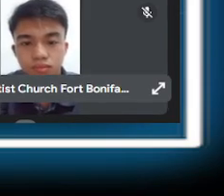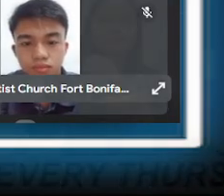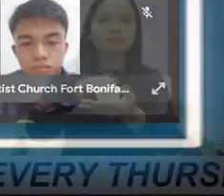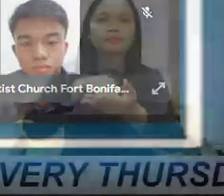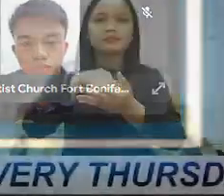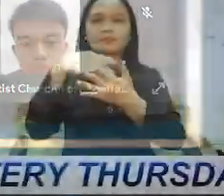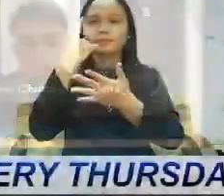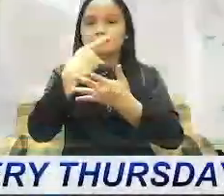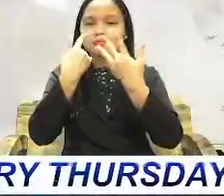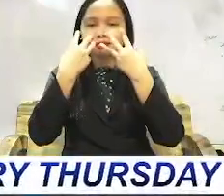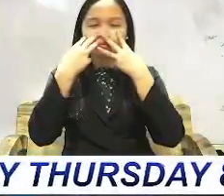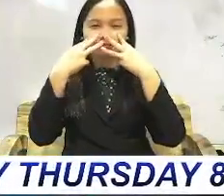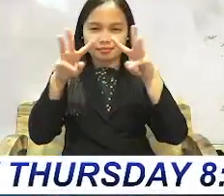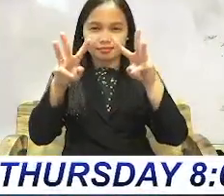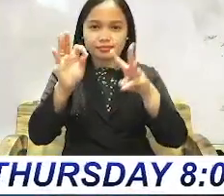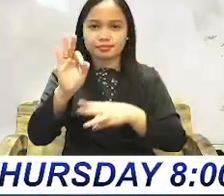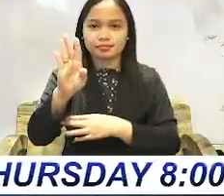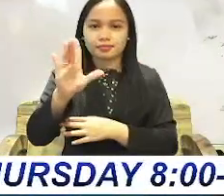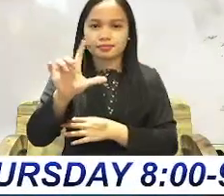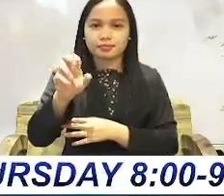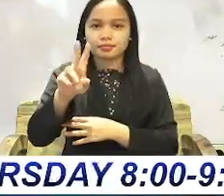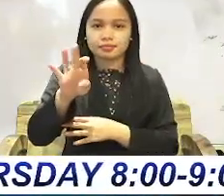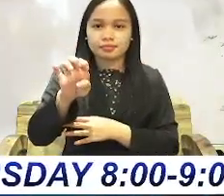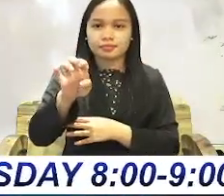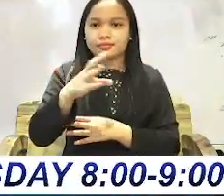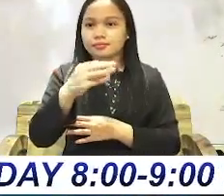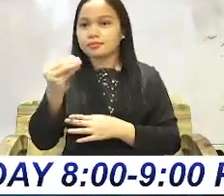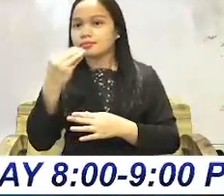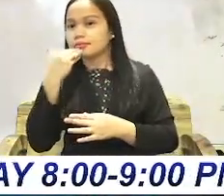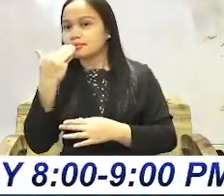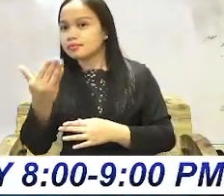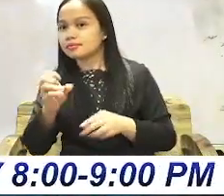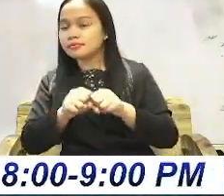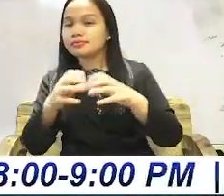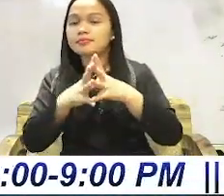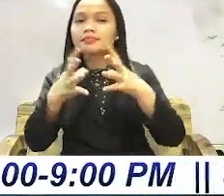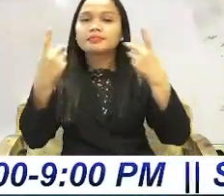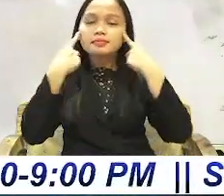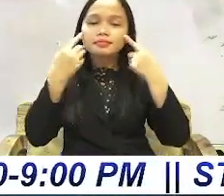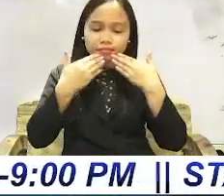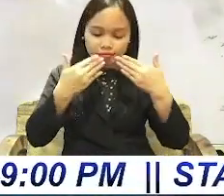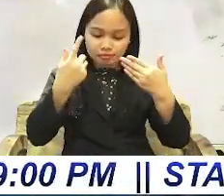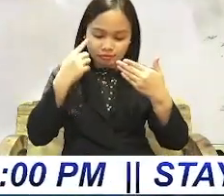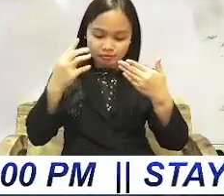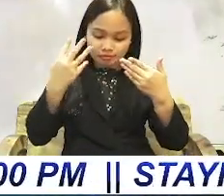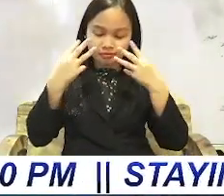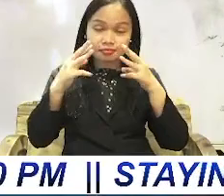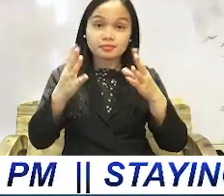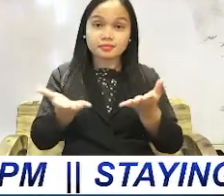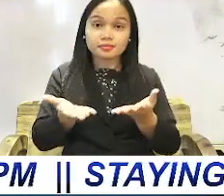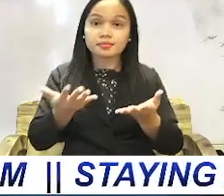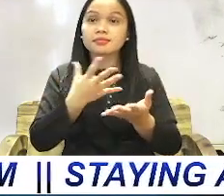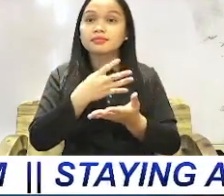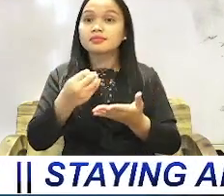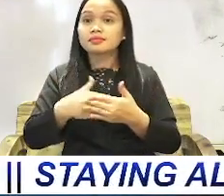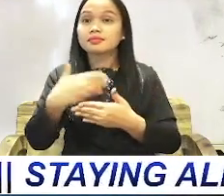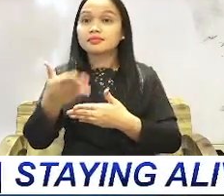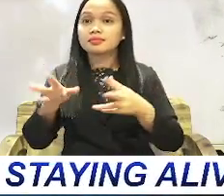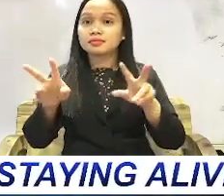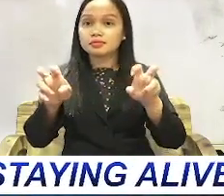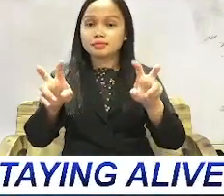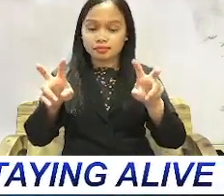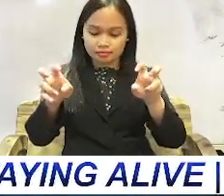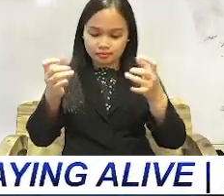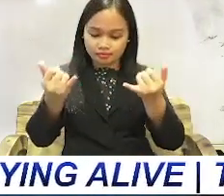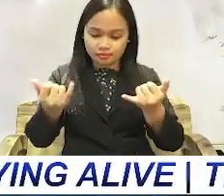mga nakasubaybay po sa amin sa Facebook Live. Maraming salamat. Thank you for being with us. And do not miss the next topic na meron